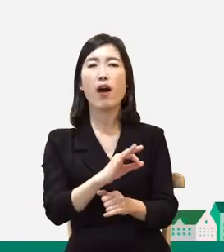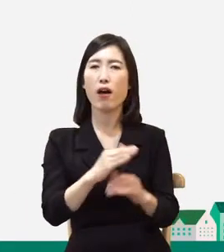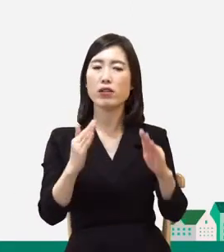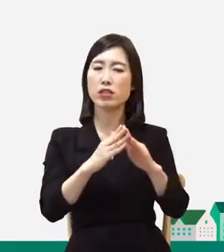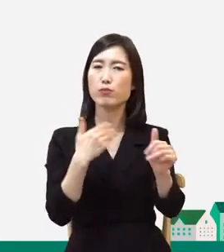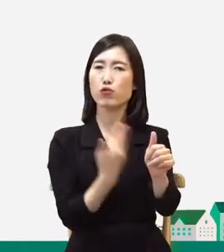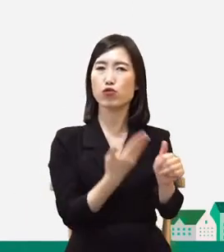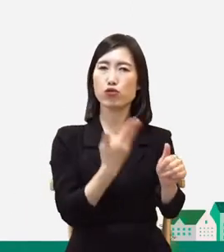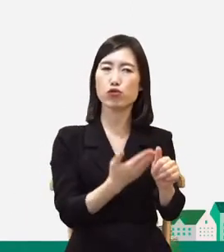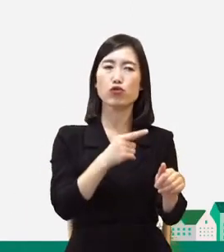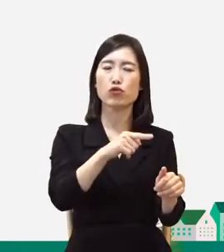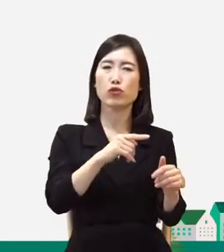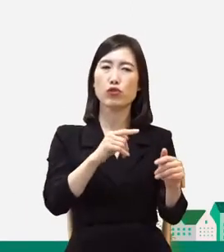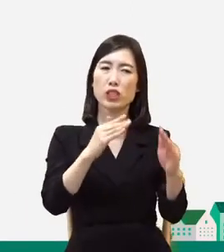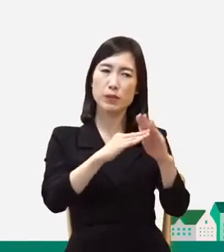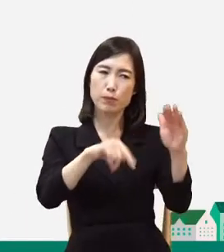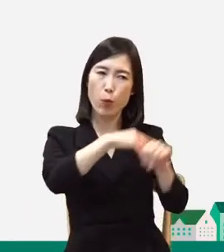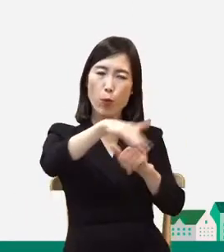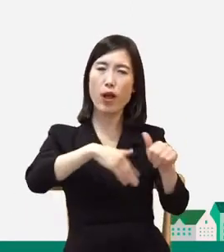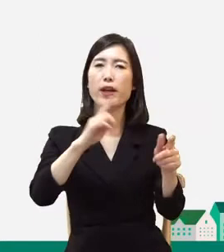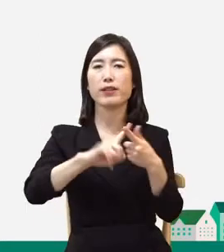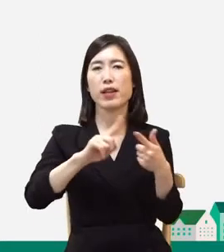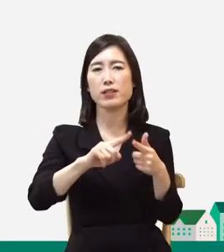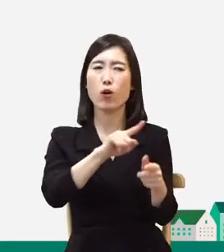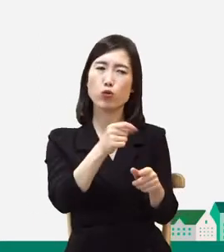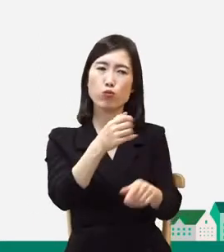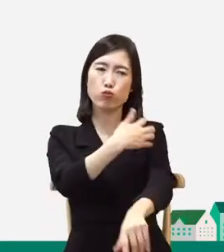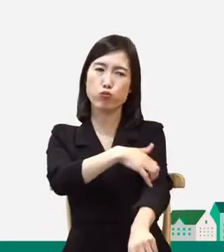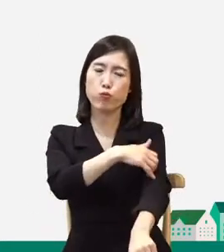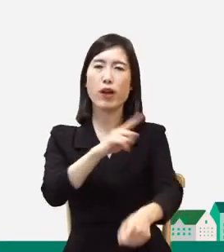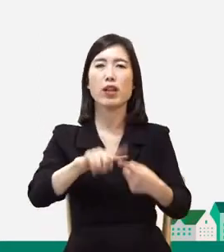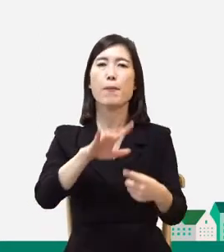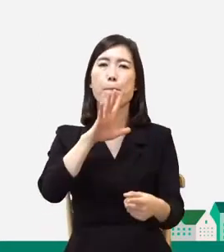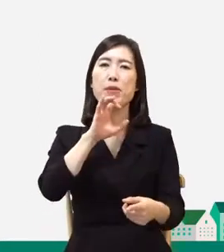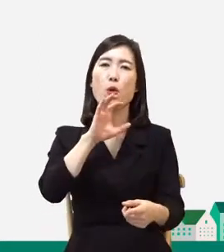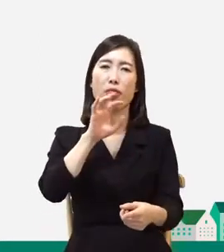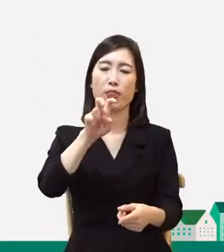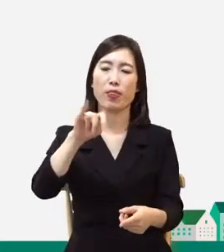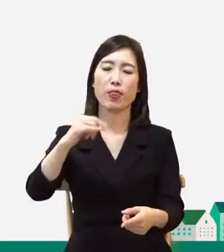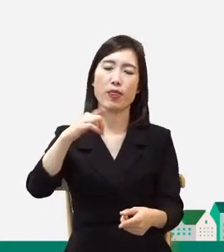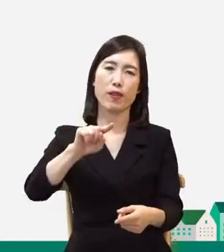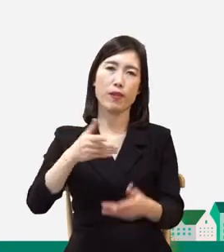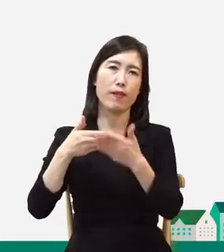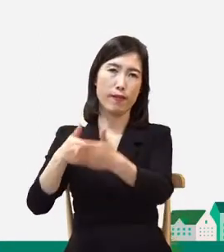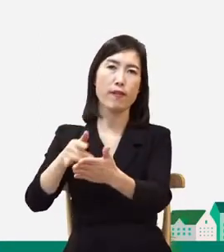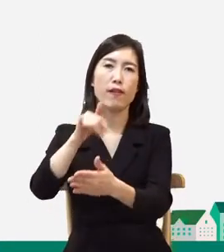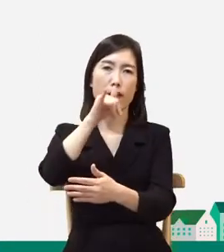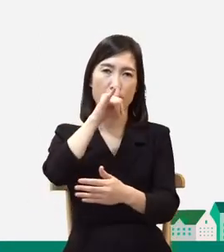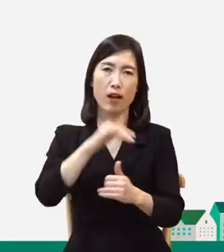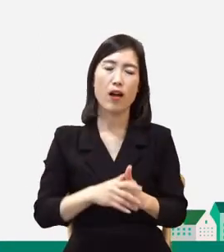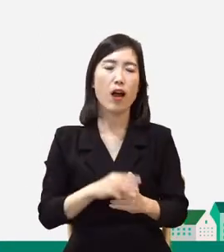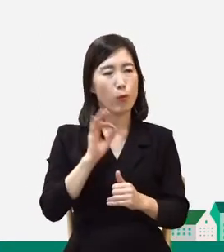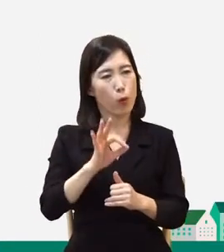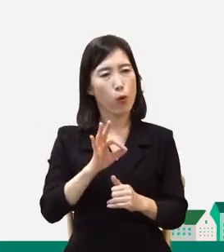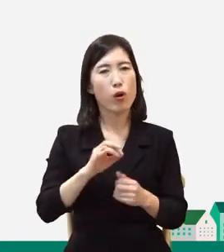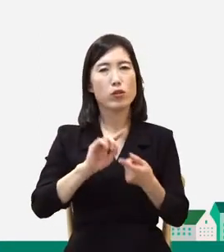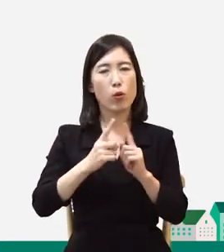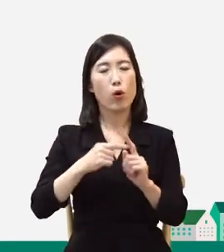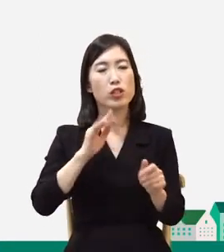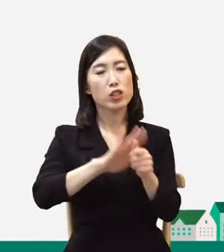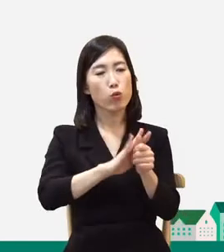경로로 민원을 제기하고 견제하는 모습들을 볼 수 있습니다. 좀 더 촘촘한 지원 체계가 있어야